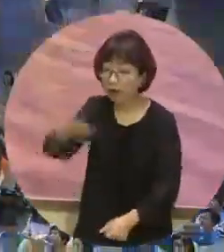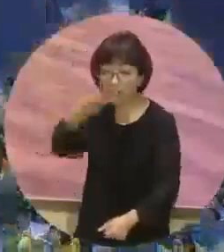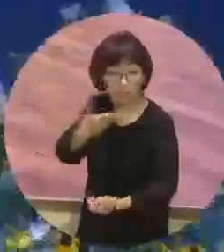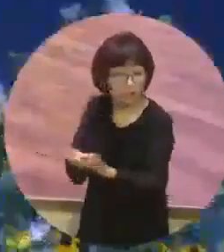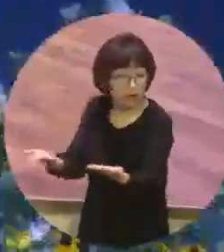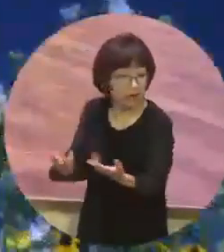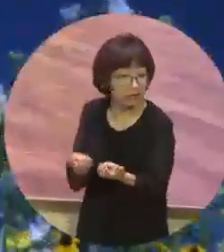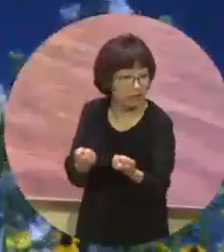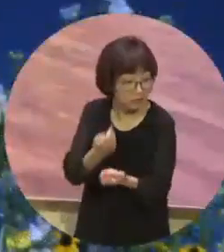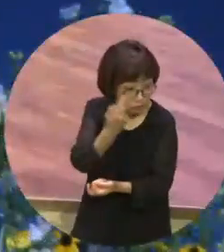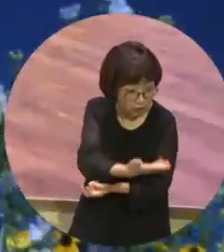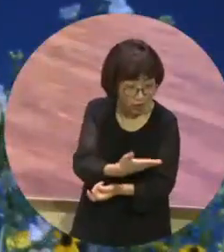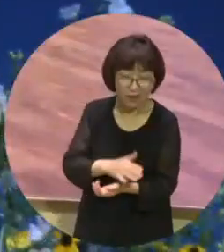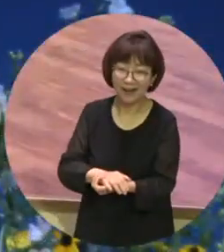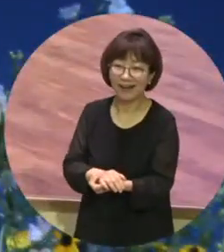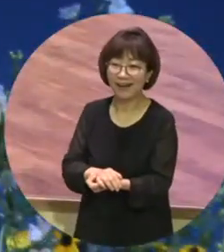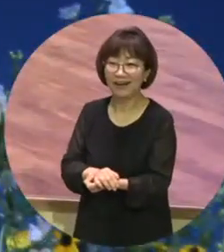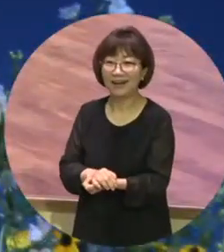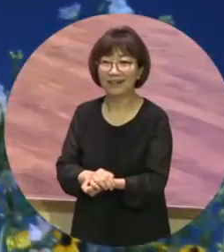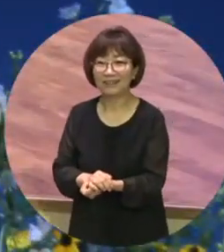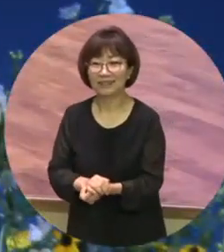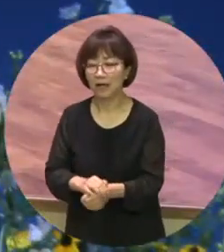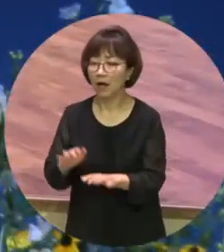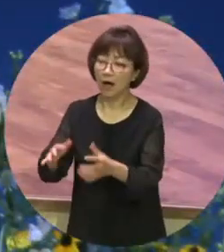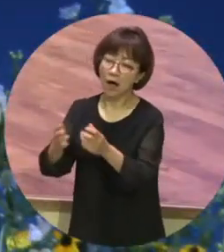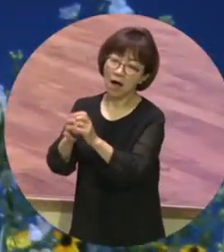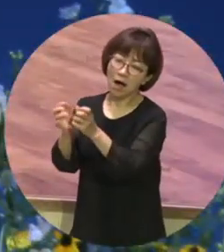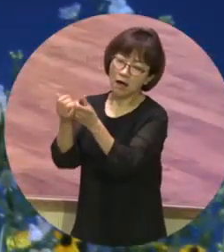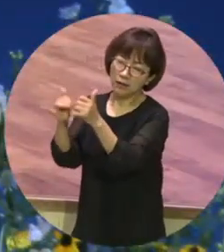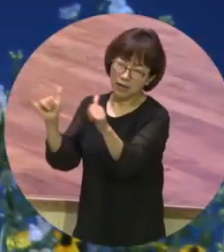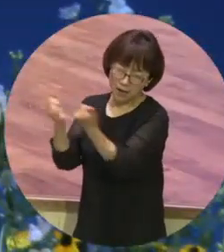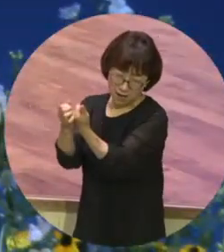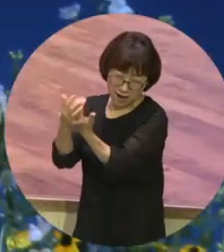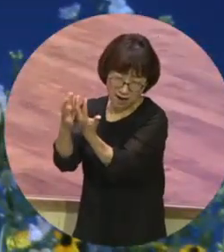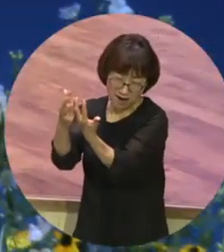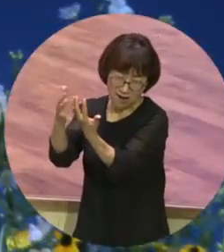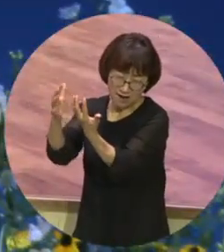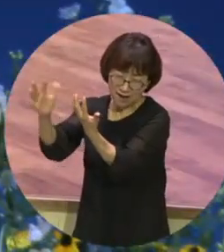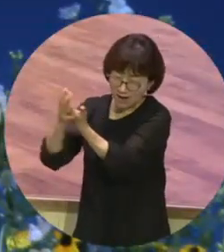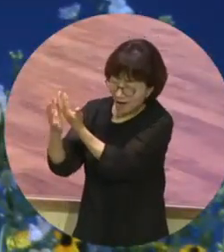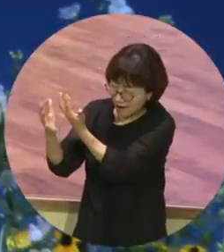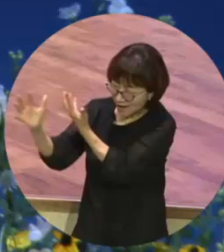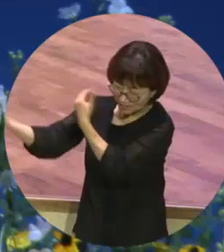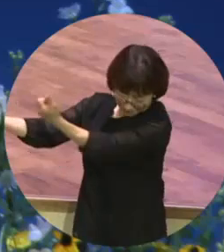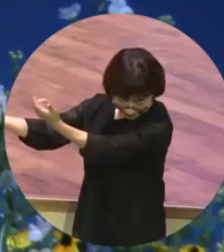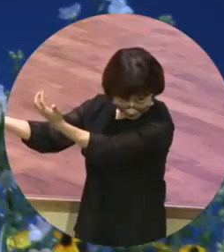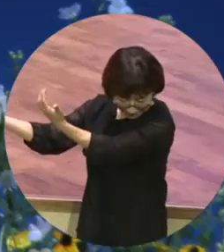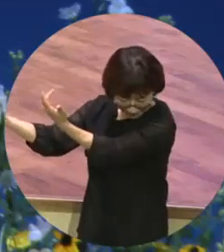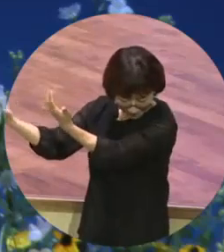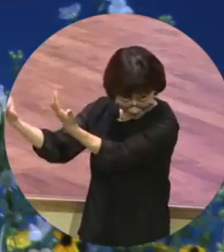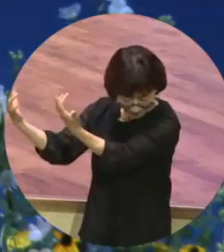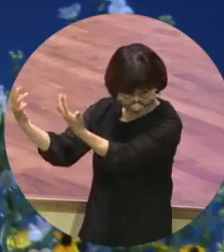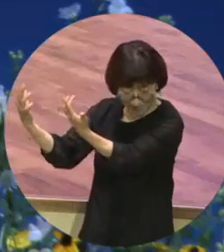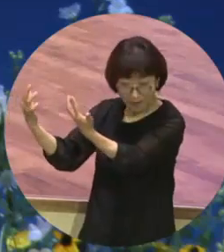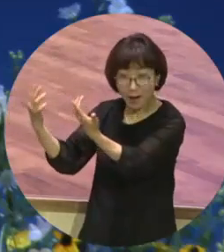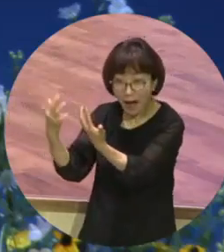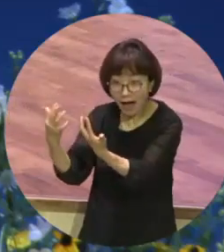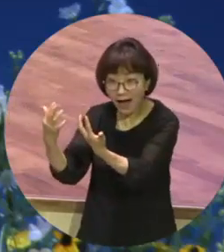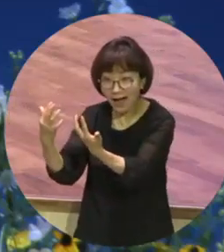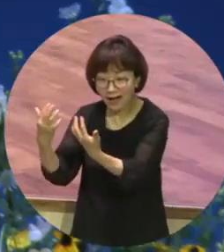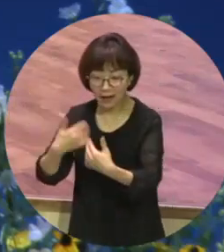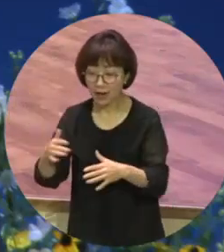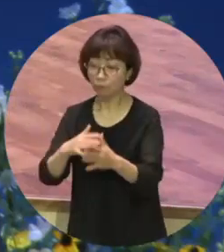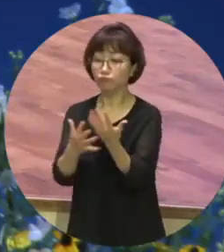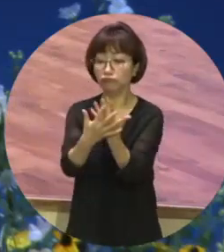본문에 보면 사람들이 몰려옵니다. 엄청나게 몰려옵니다. 이걸 몰려와서 메시지를